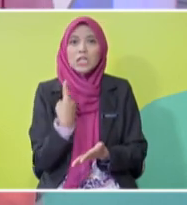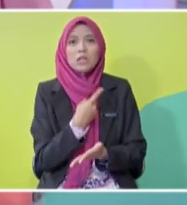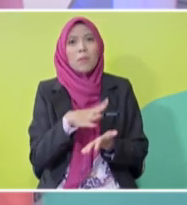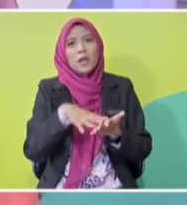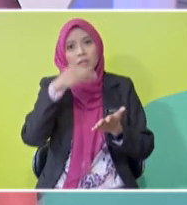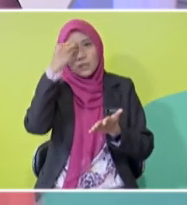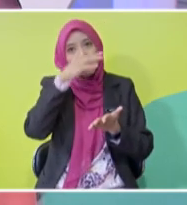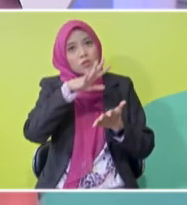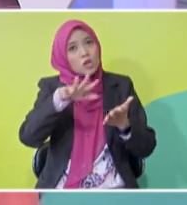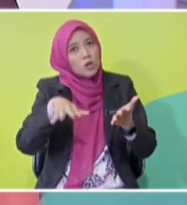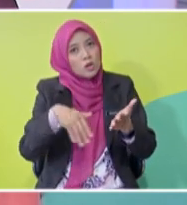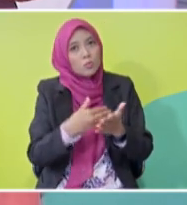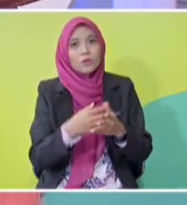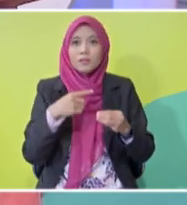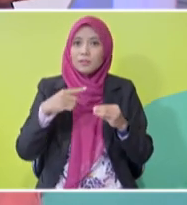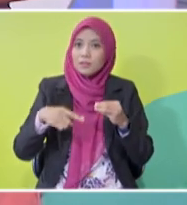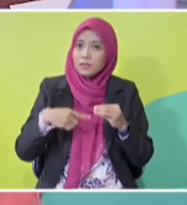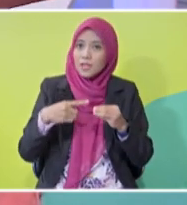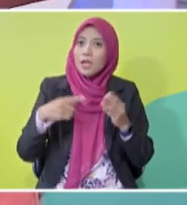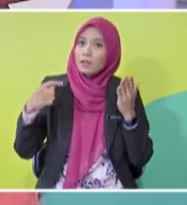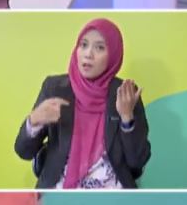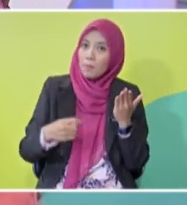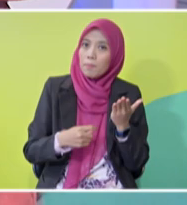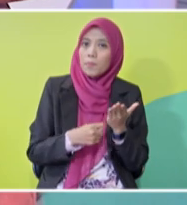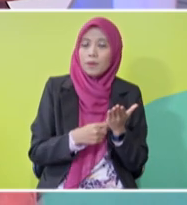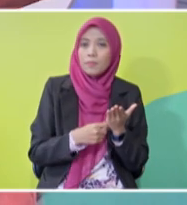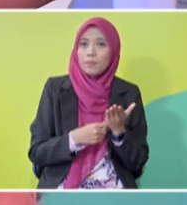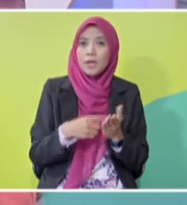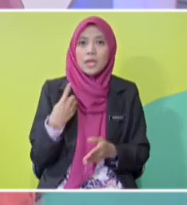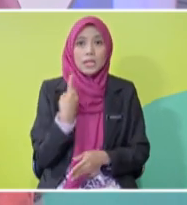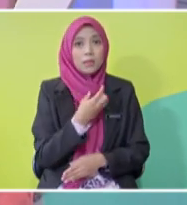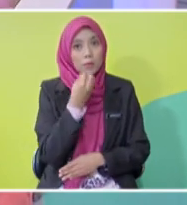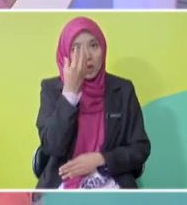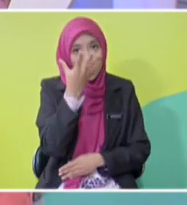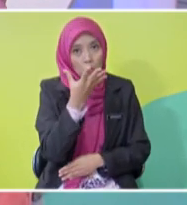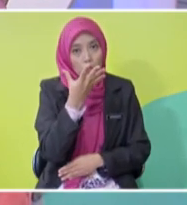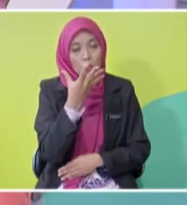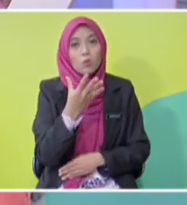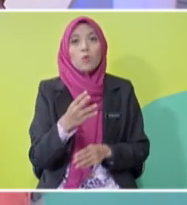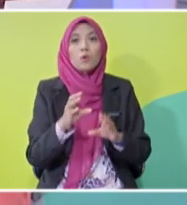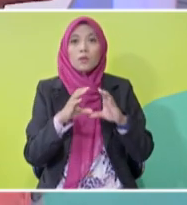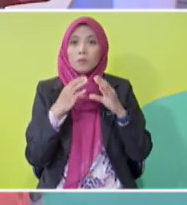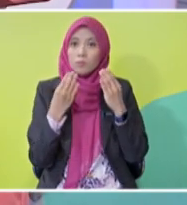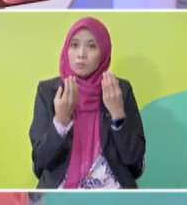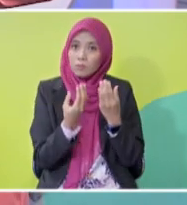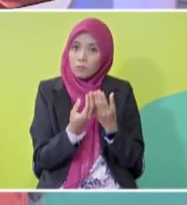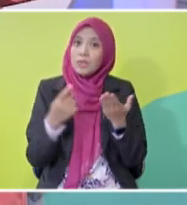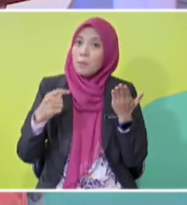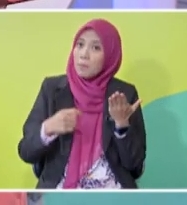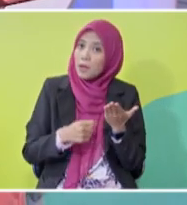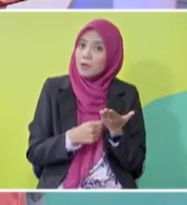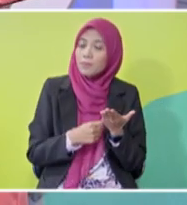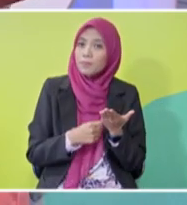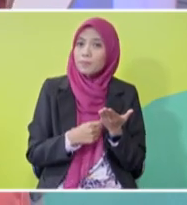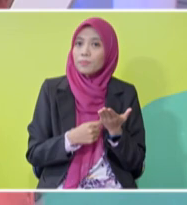tentang tambah kita menyatakan hasil tambah 2 himpunan objek tadi kita ada